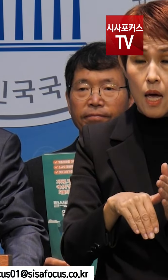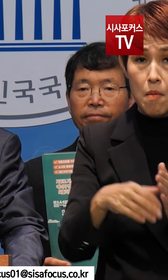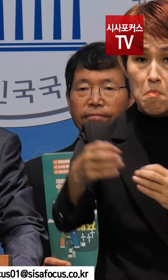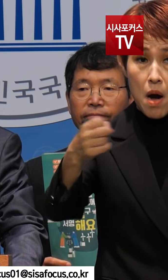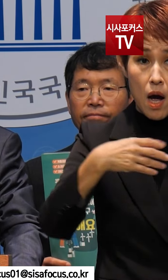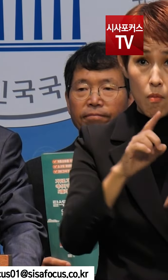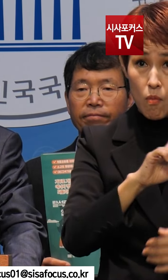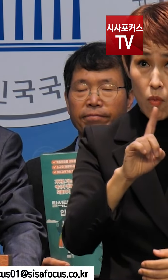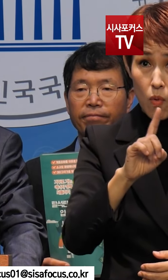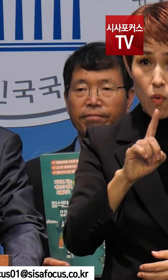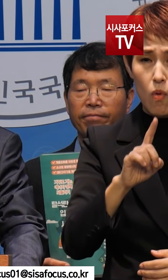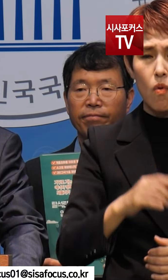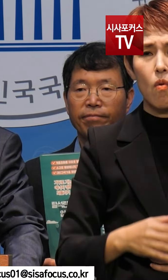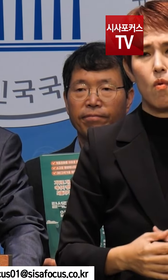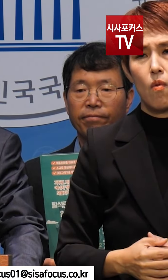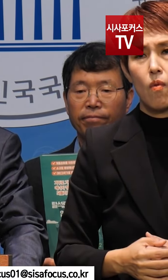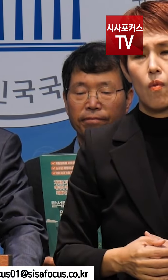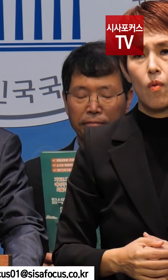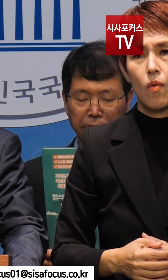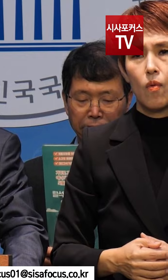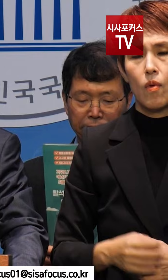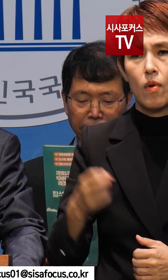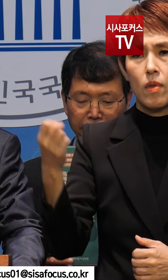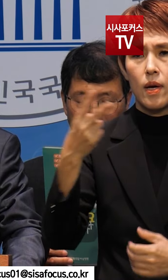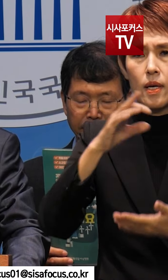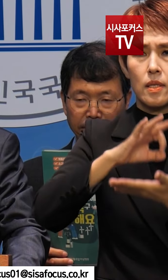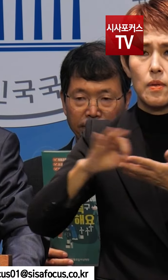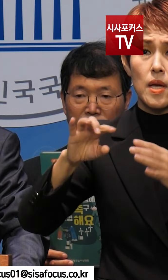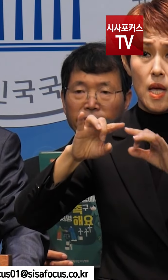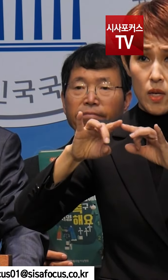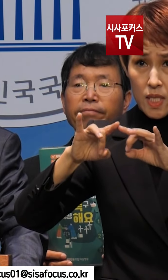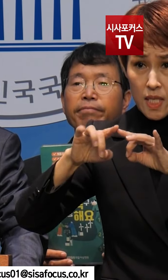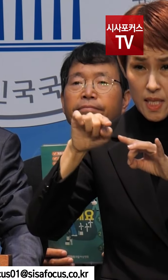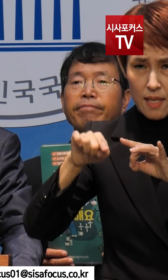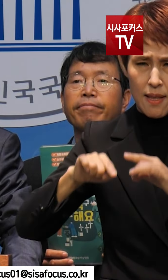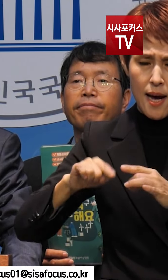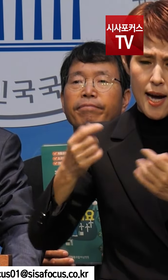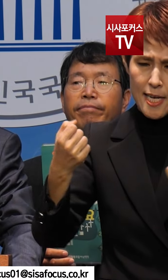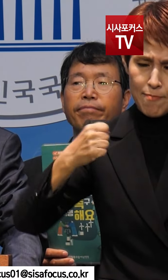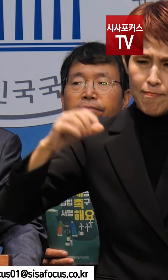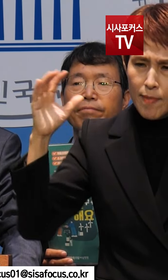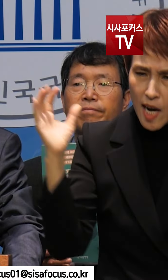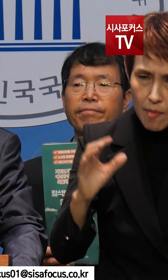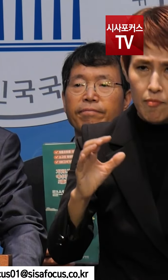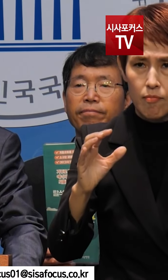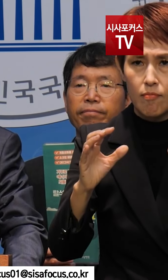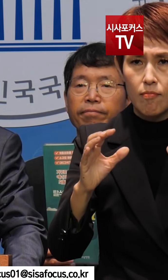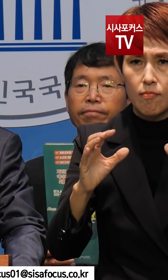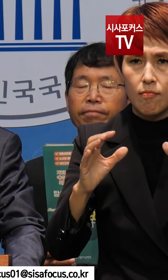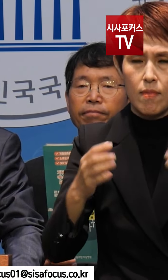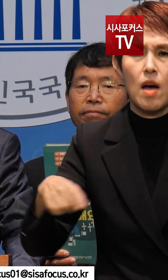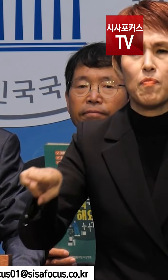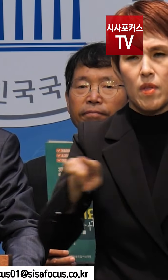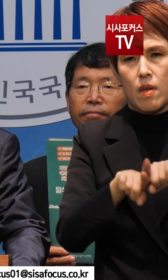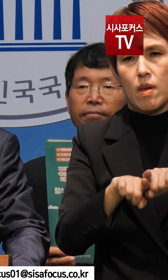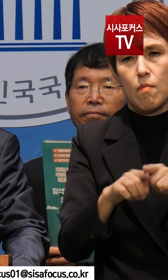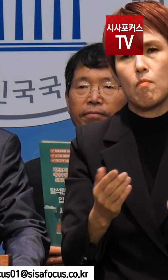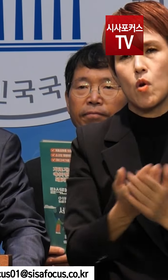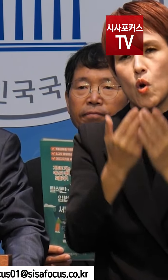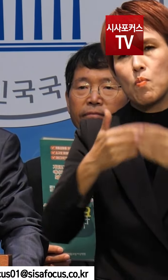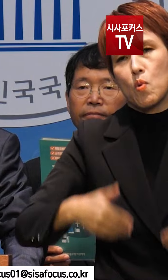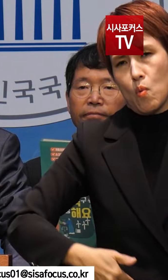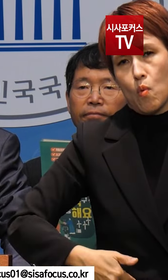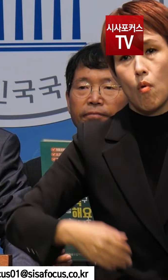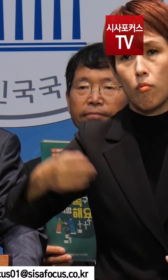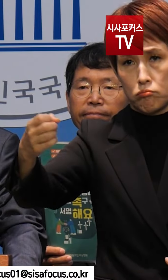얘기한게 이제는 앞뒤 고려하지 않고 재생에너지 만큼은 모두가 합심해서 함께 발전시켜 나가자